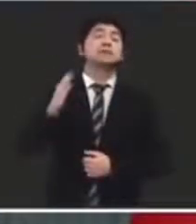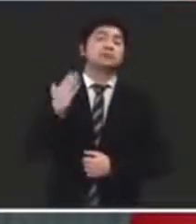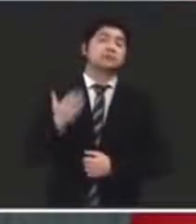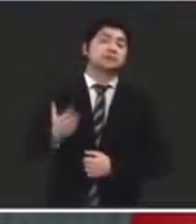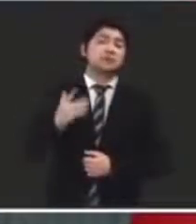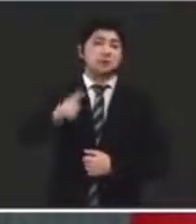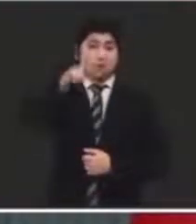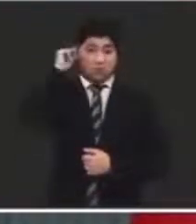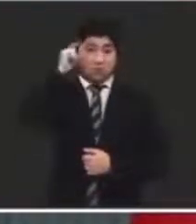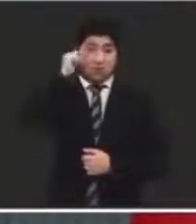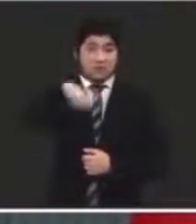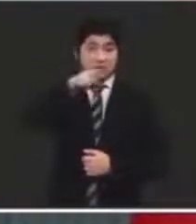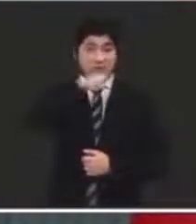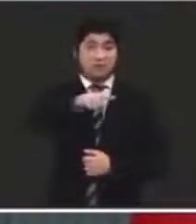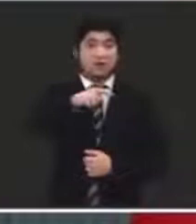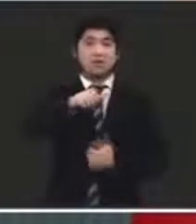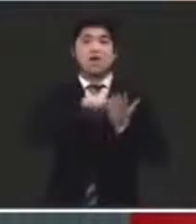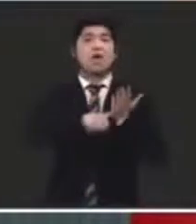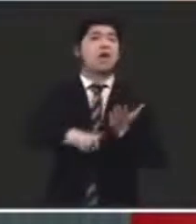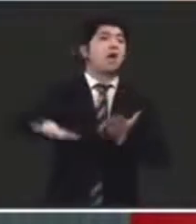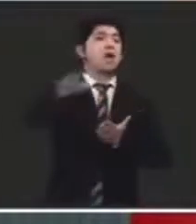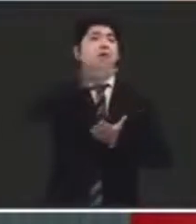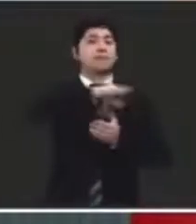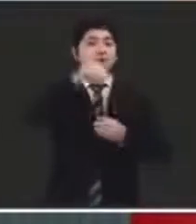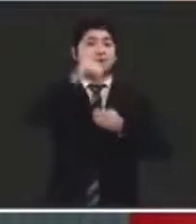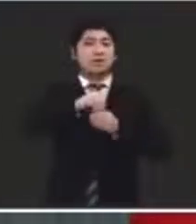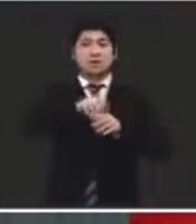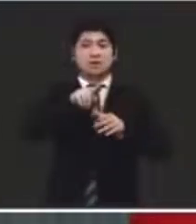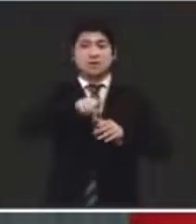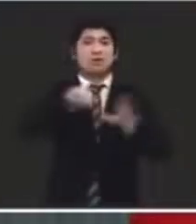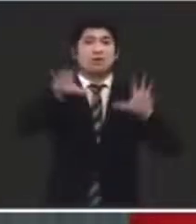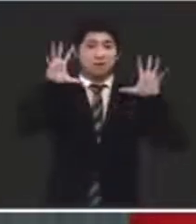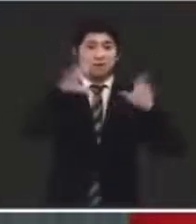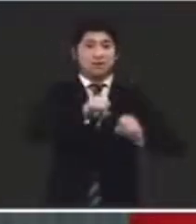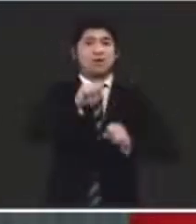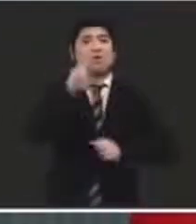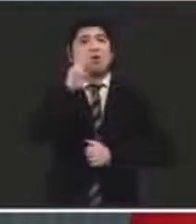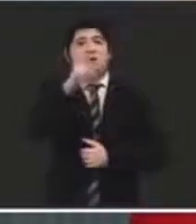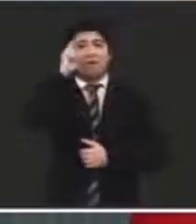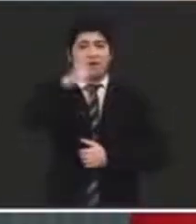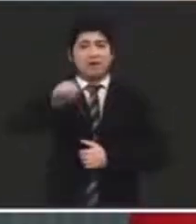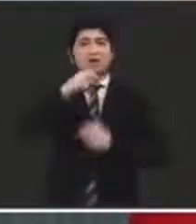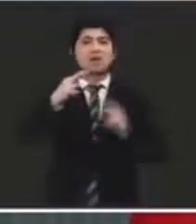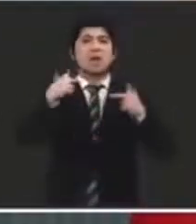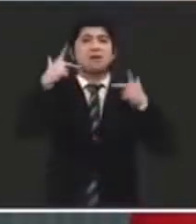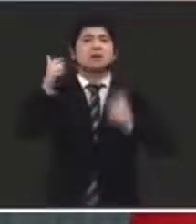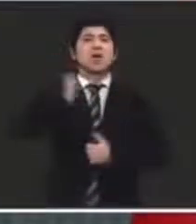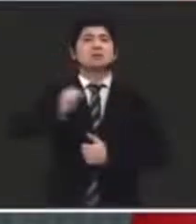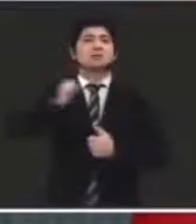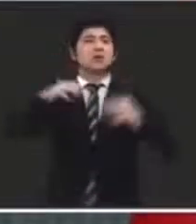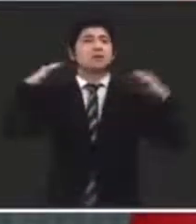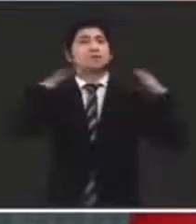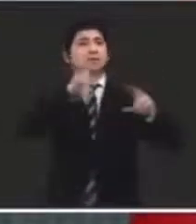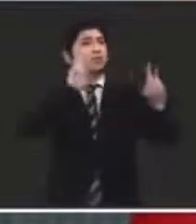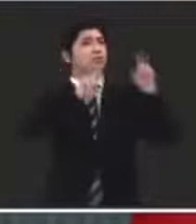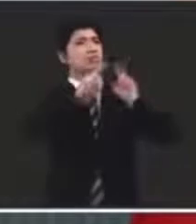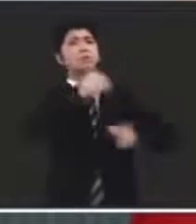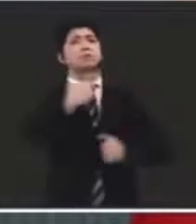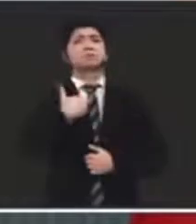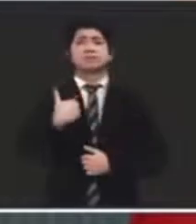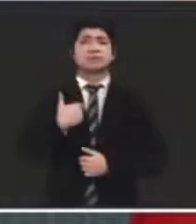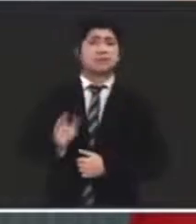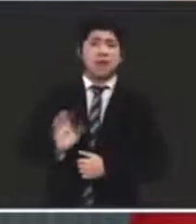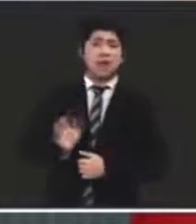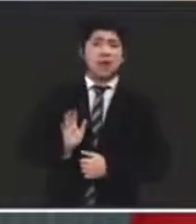Yunanistan'ın dört bir yanına yapılan işgal görünümlü yabancı askeri yığınaklar bizi değil